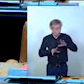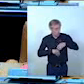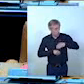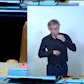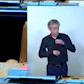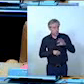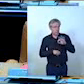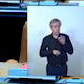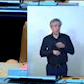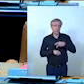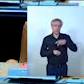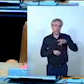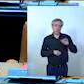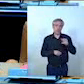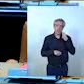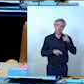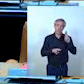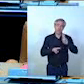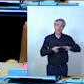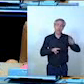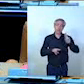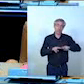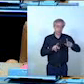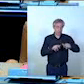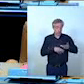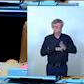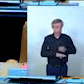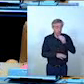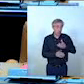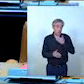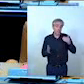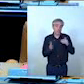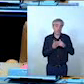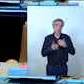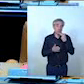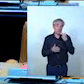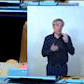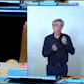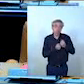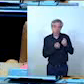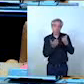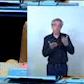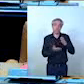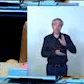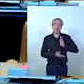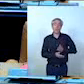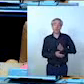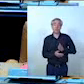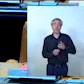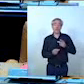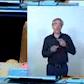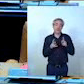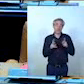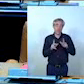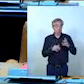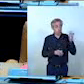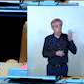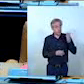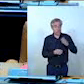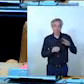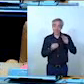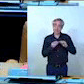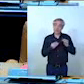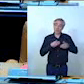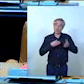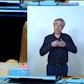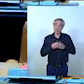50% de notre PPI est consacré à la rénovation de l'existant, car c'est le meilleur service qu'on puisse offrir aux Bordelaises et aux Bordelais qui ont besoin d'équipements de